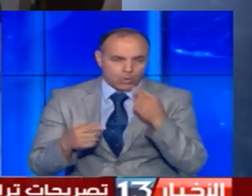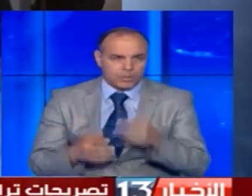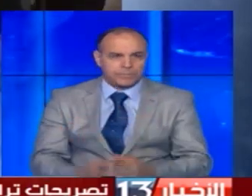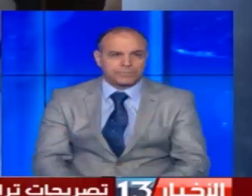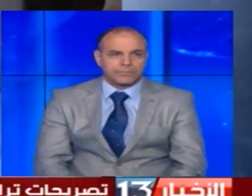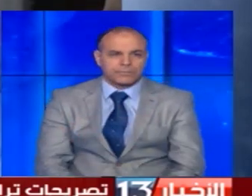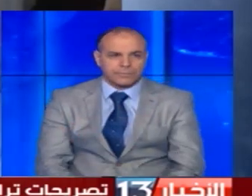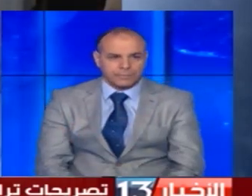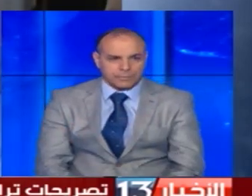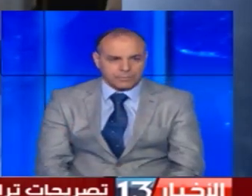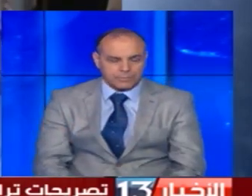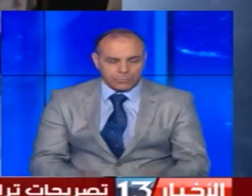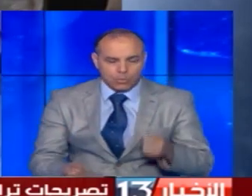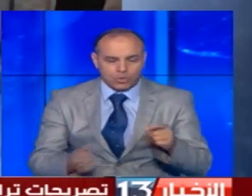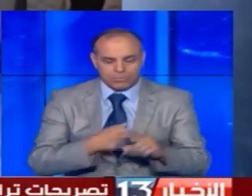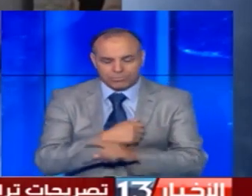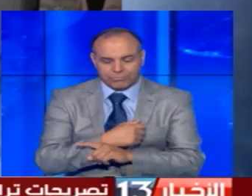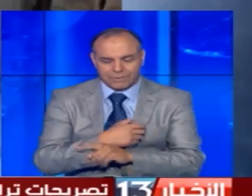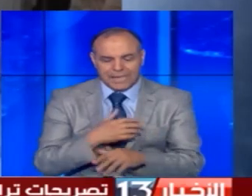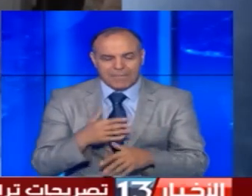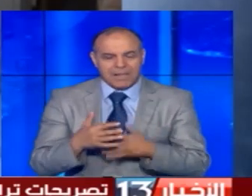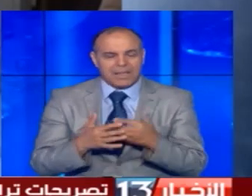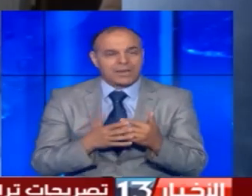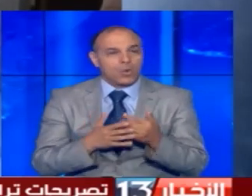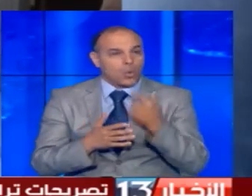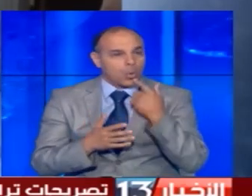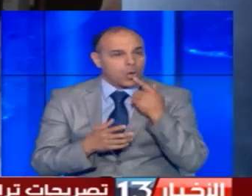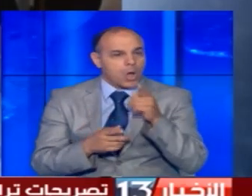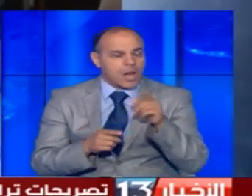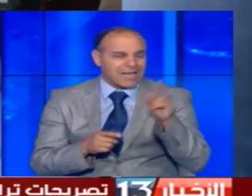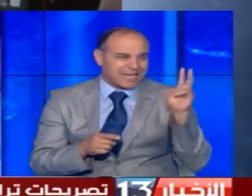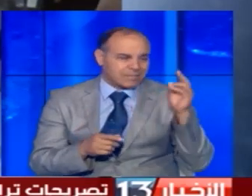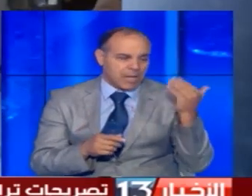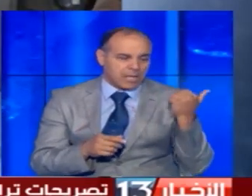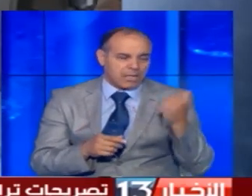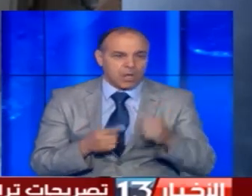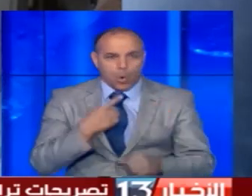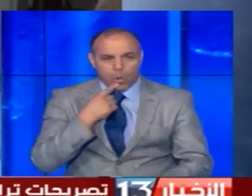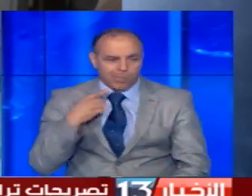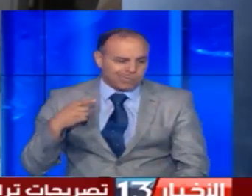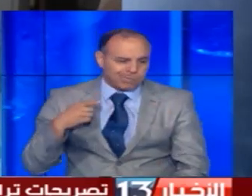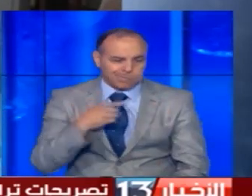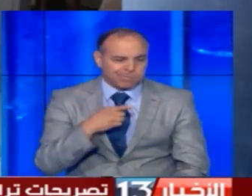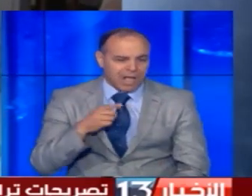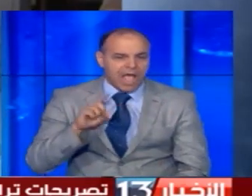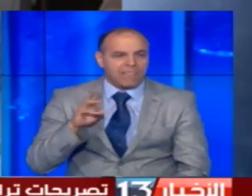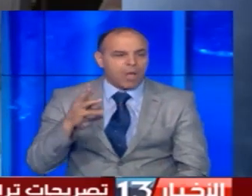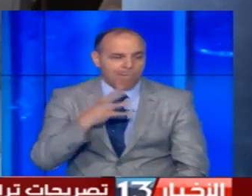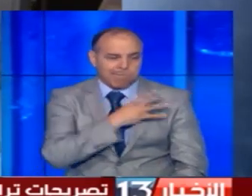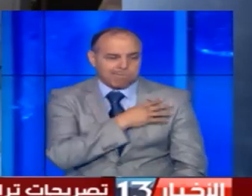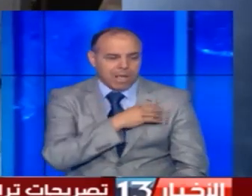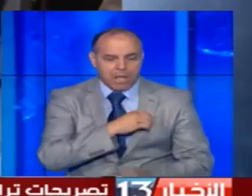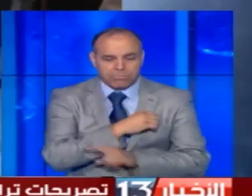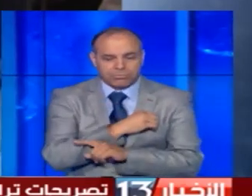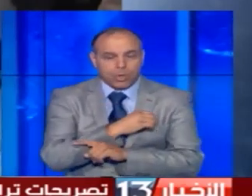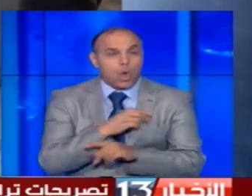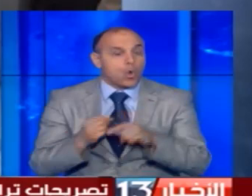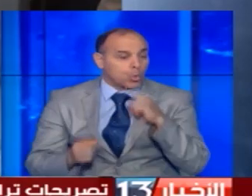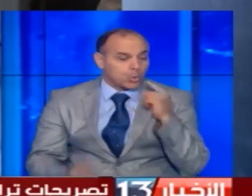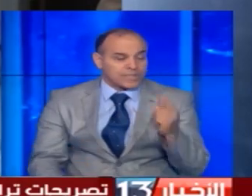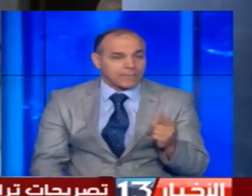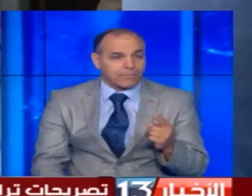مدير الاستخبارات الامريكيه التي وجهت يوم الجمعه الفائت هم الاثني عشر ضابط مخابرات الروسيه